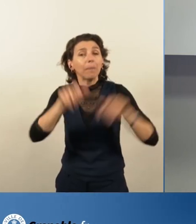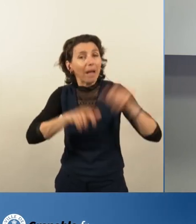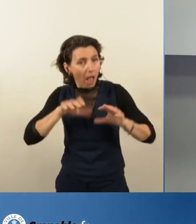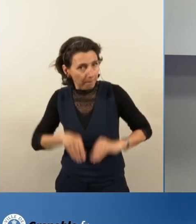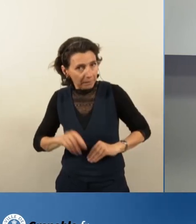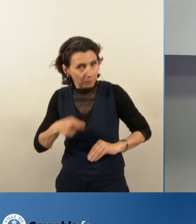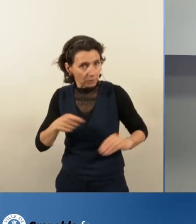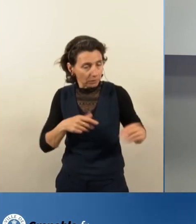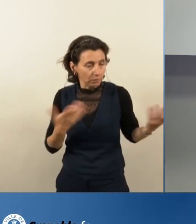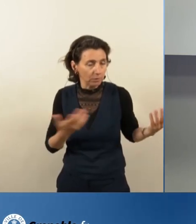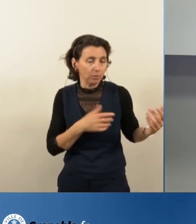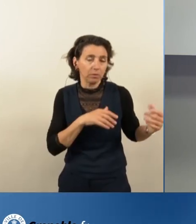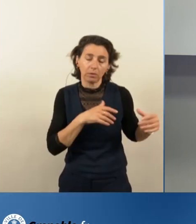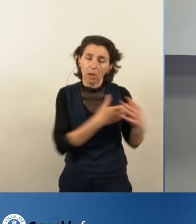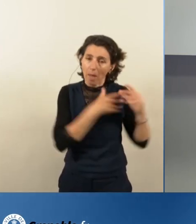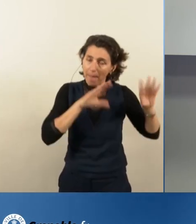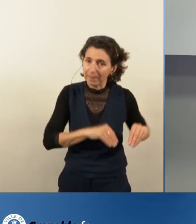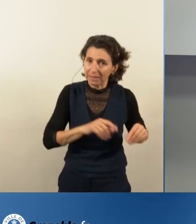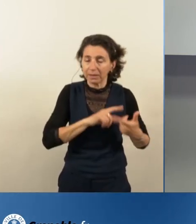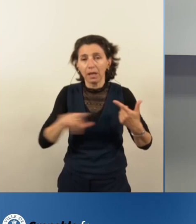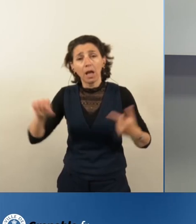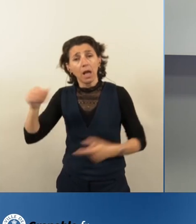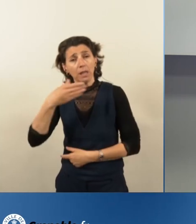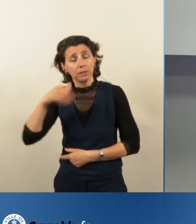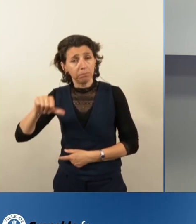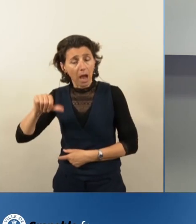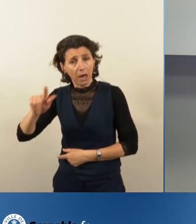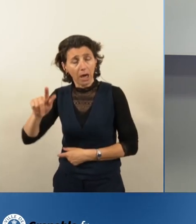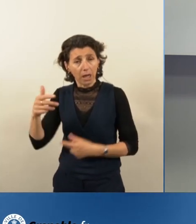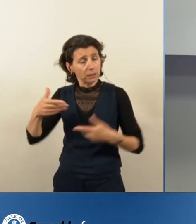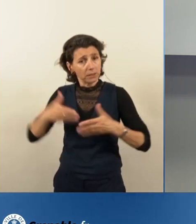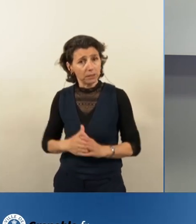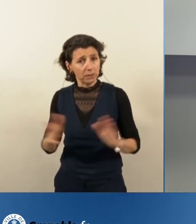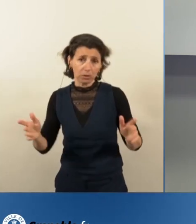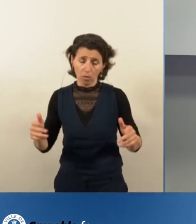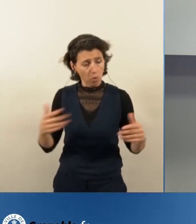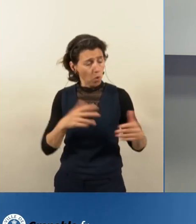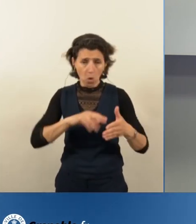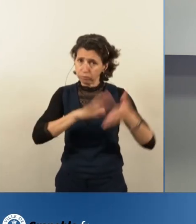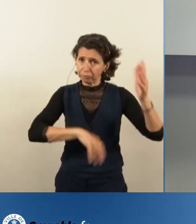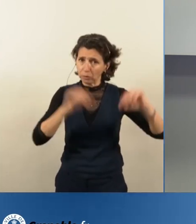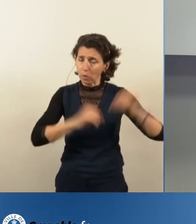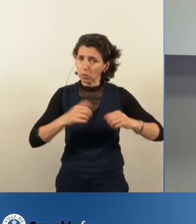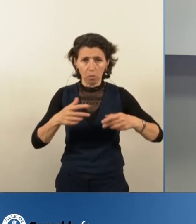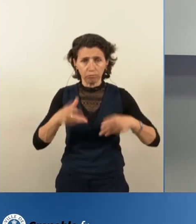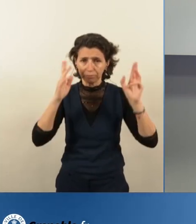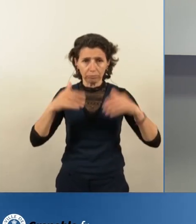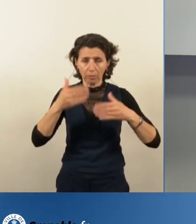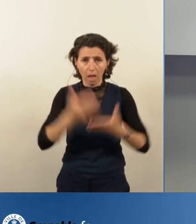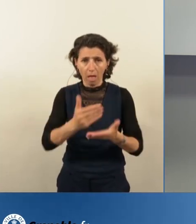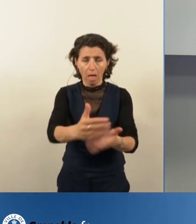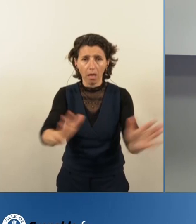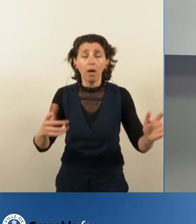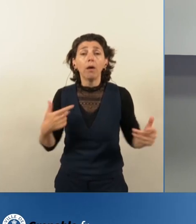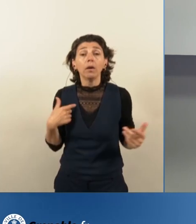habitants de la métropole le SMAG a décidé unilatéralement d'arrêter ses conventions et pour la ville de Grenoble c'est 500.000 euros